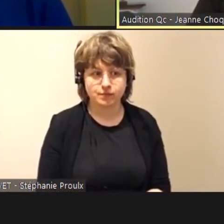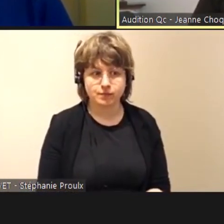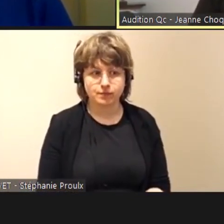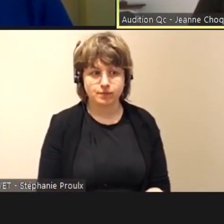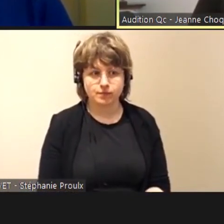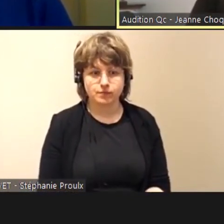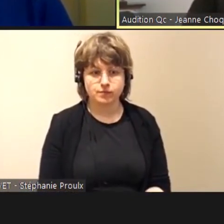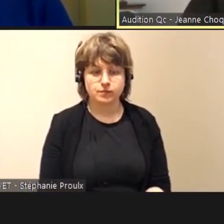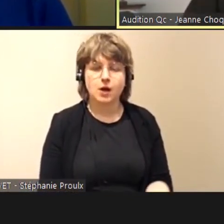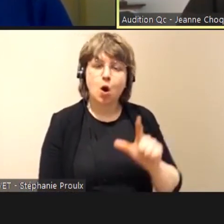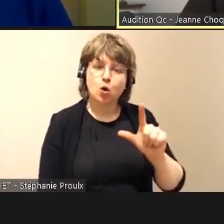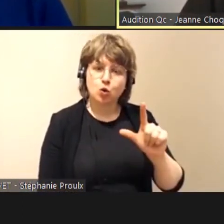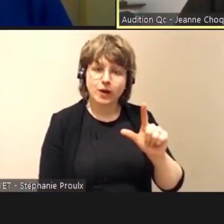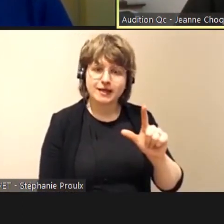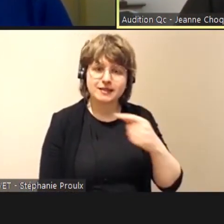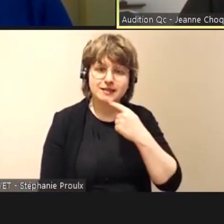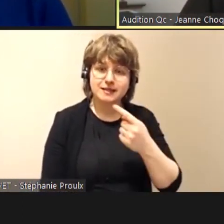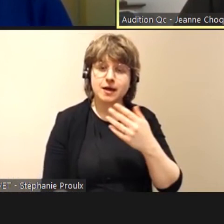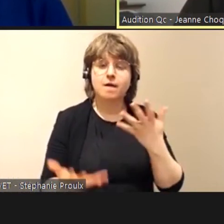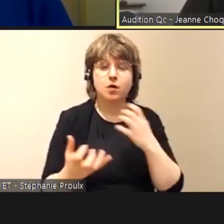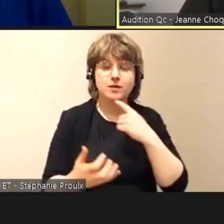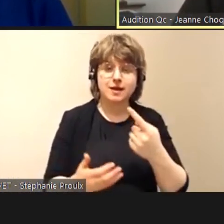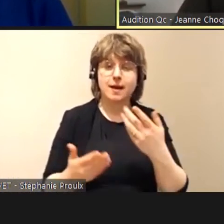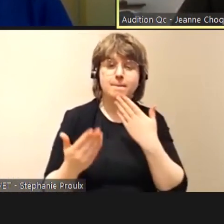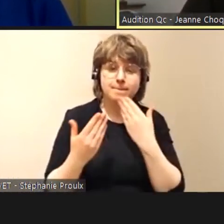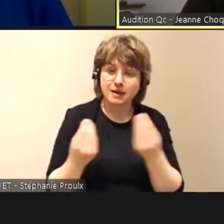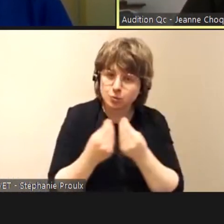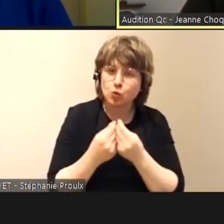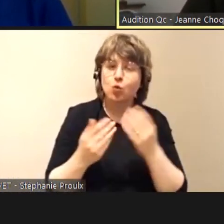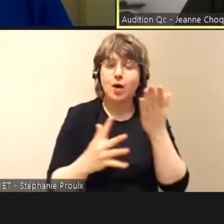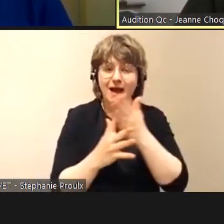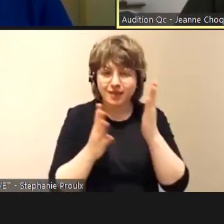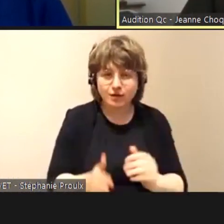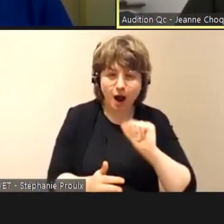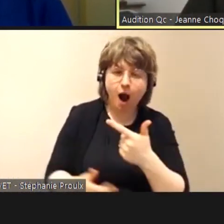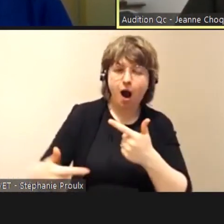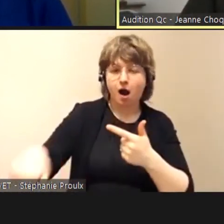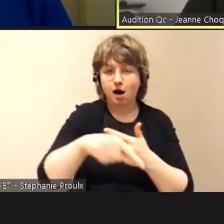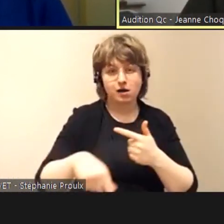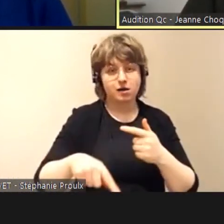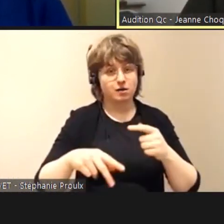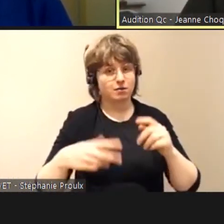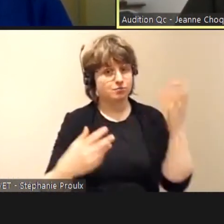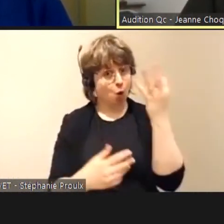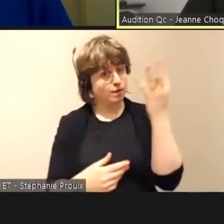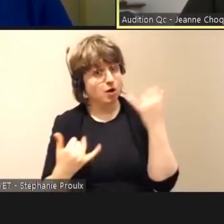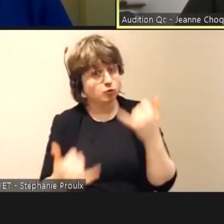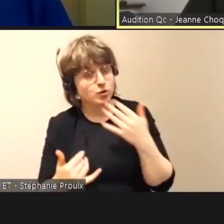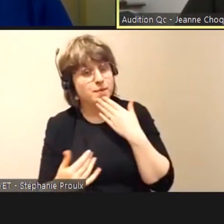Il y a quelqu'un, Louise, je désire remercier tous les intervenants pour leur préparation de cet important outil,